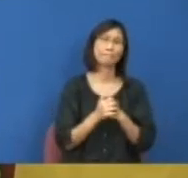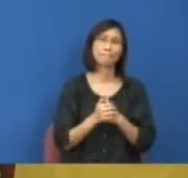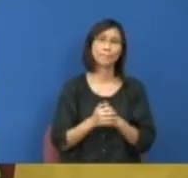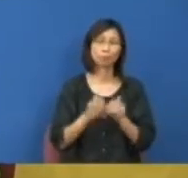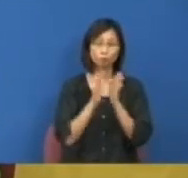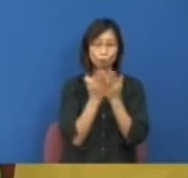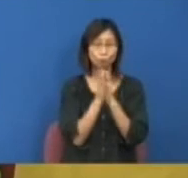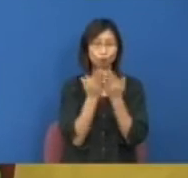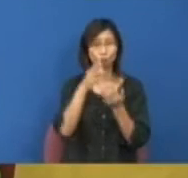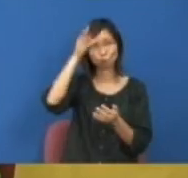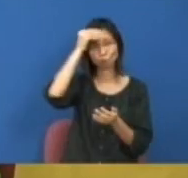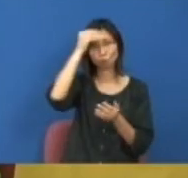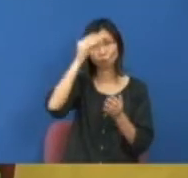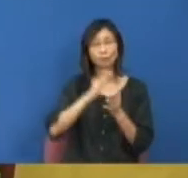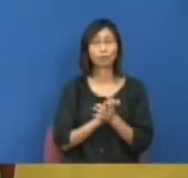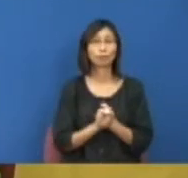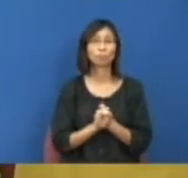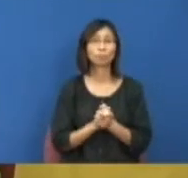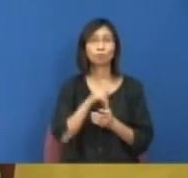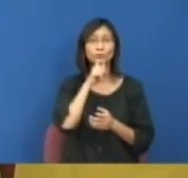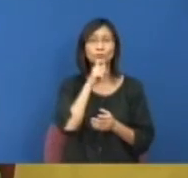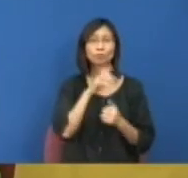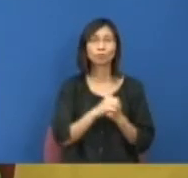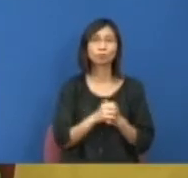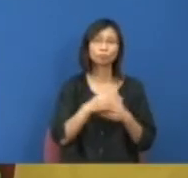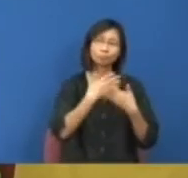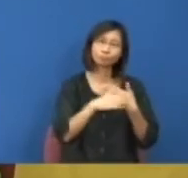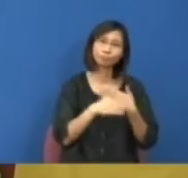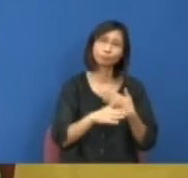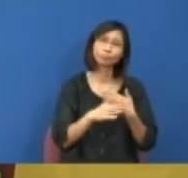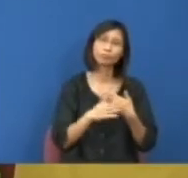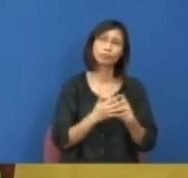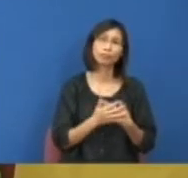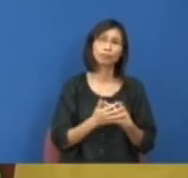嘅 intellectuals。咁另一樣嘢就係話，其實